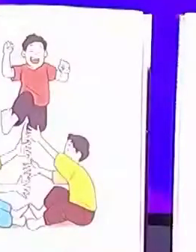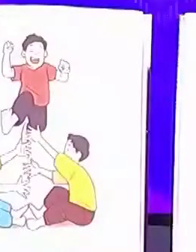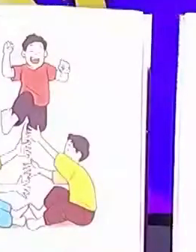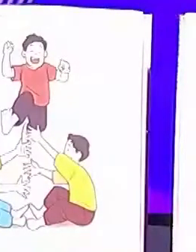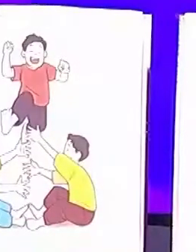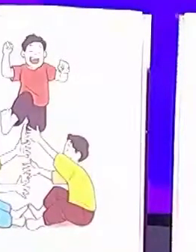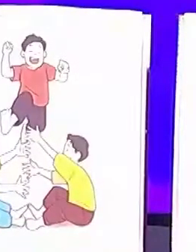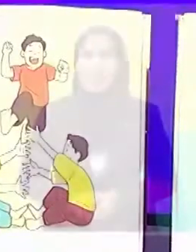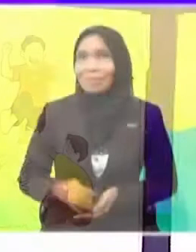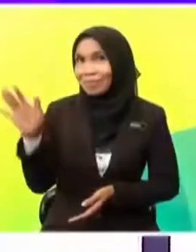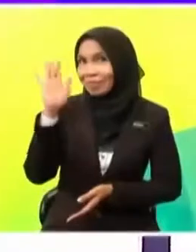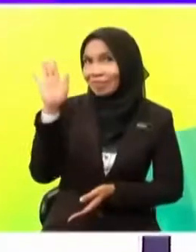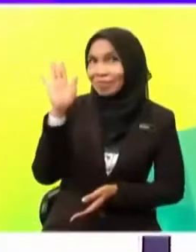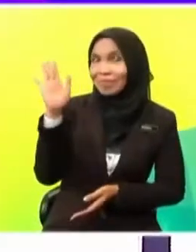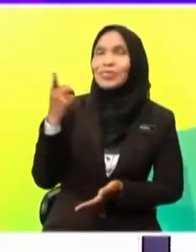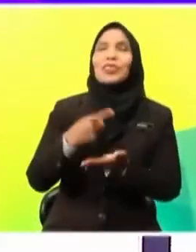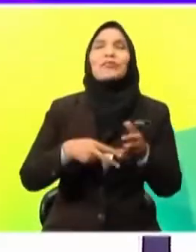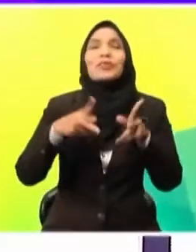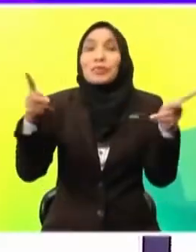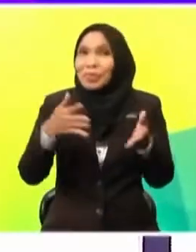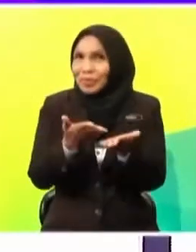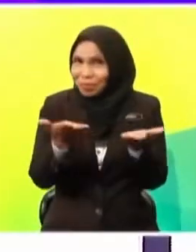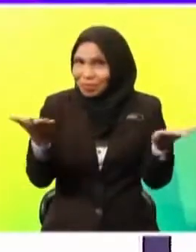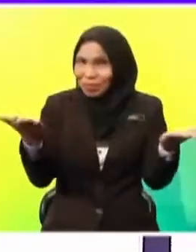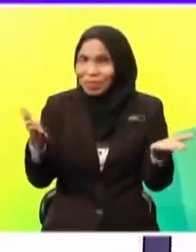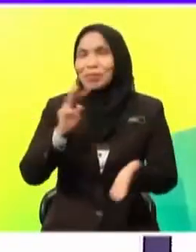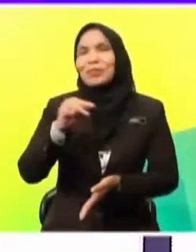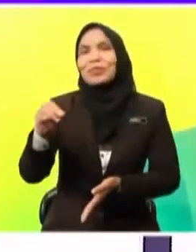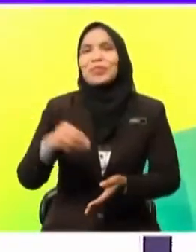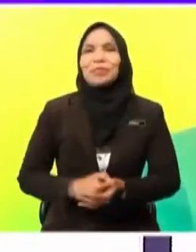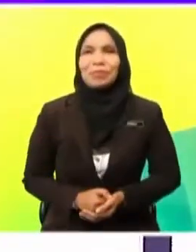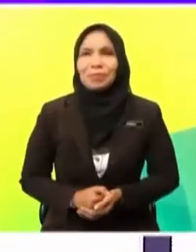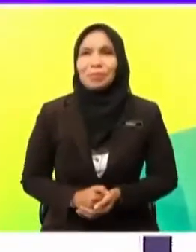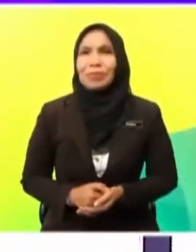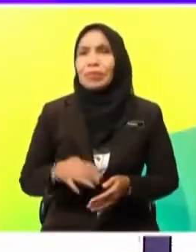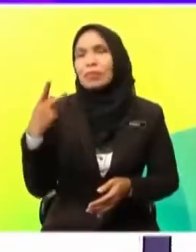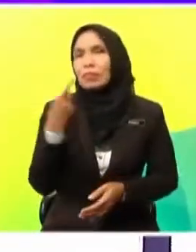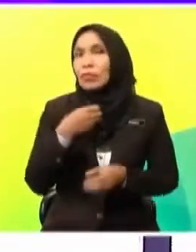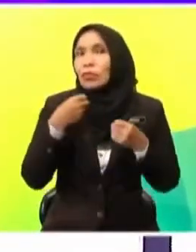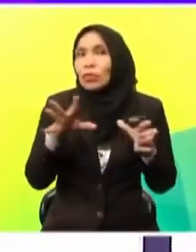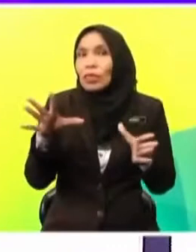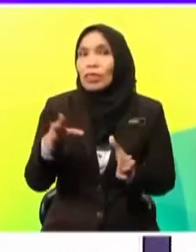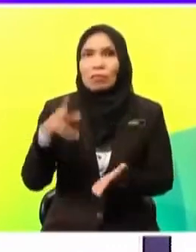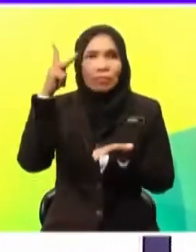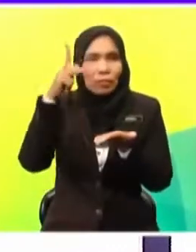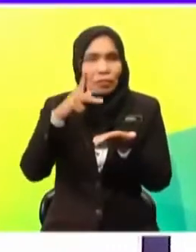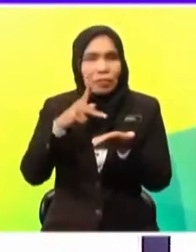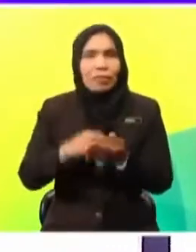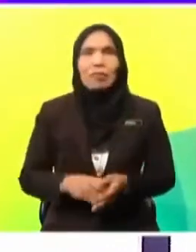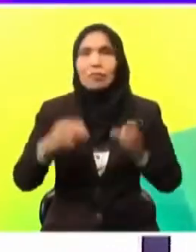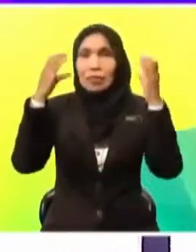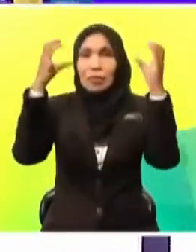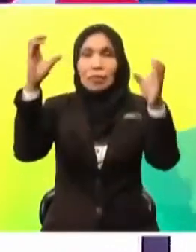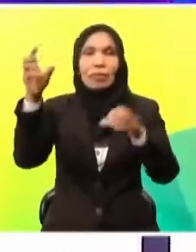hello hello apa kabar semua murid-murid air dunia kita berkenalan dengan cewek puzzle yang jauh kita bau